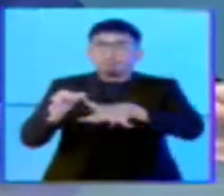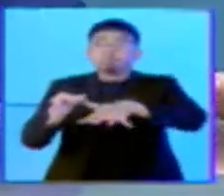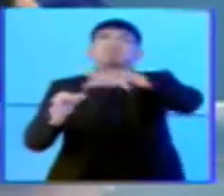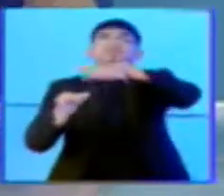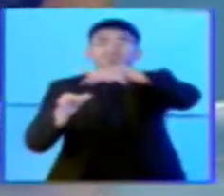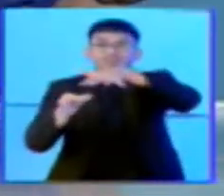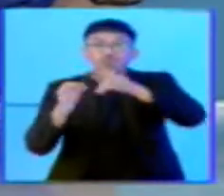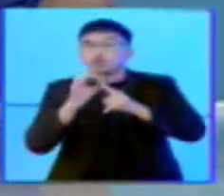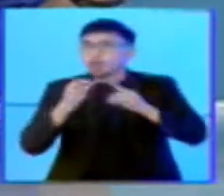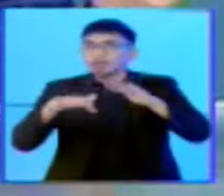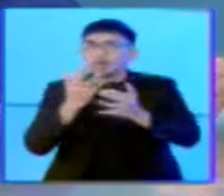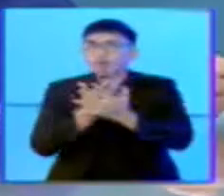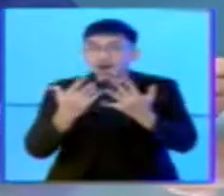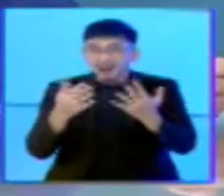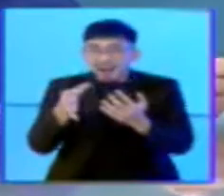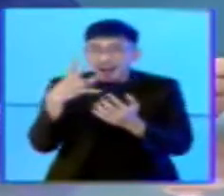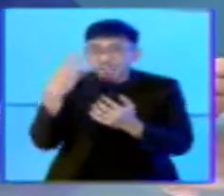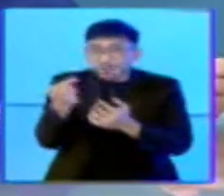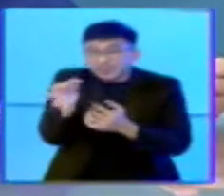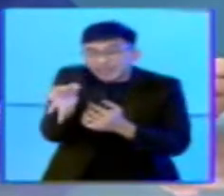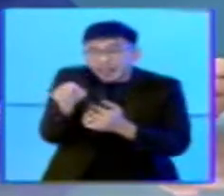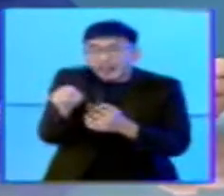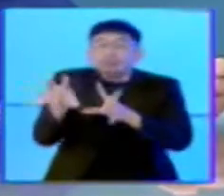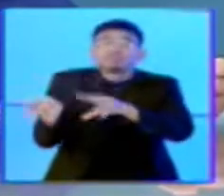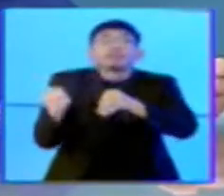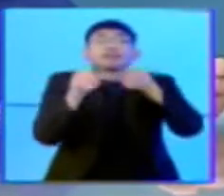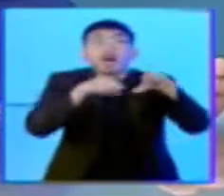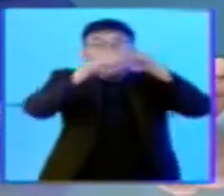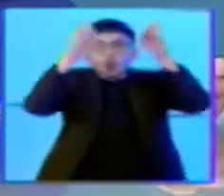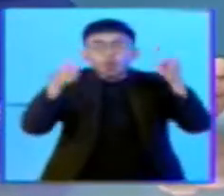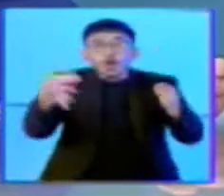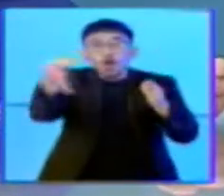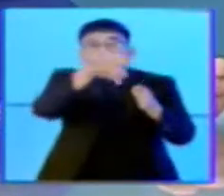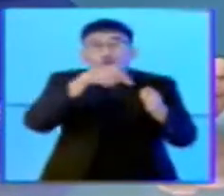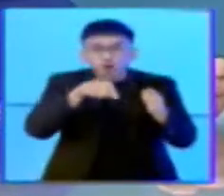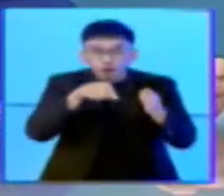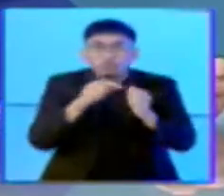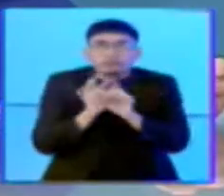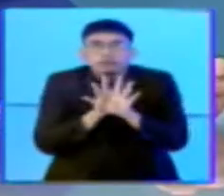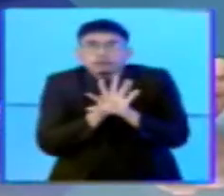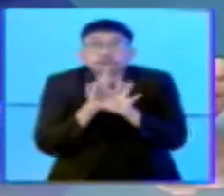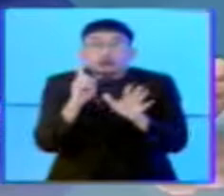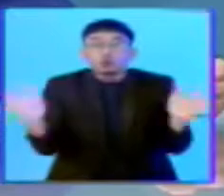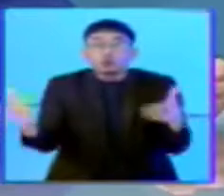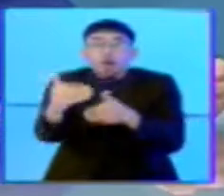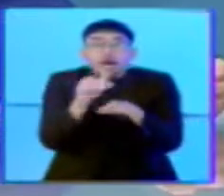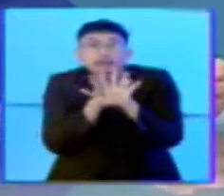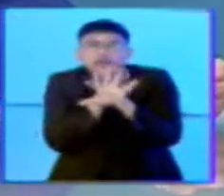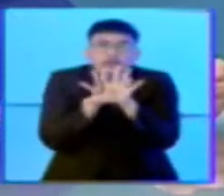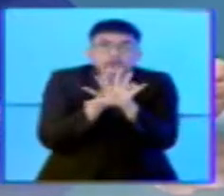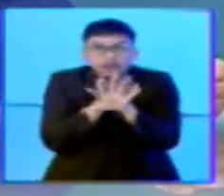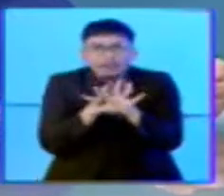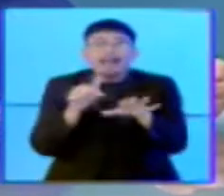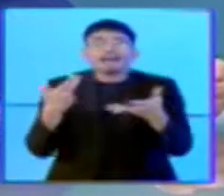terpencil ini diungsikan ke gudang kosong. Mereka terpaksa harus berdesakan menjadi satu ruangan meski sedang pandemi COVID-19 karena tidak